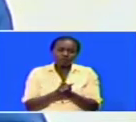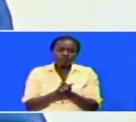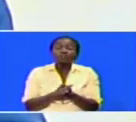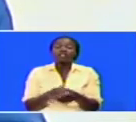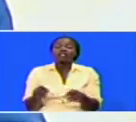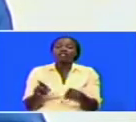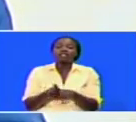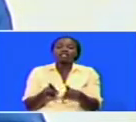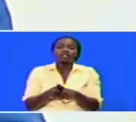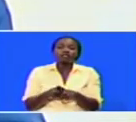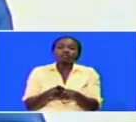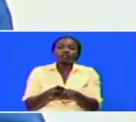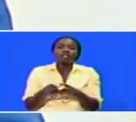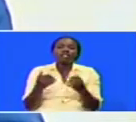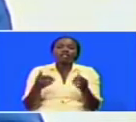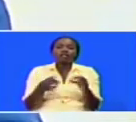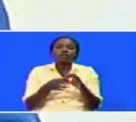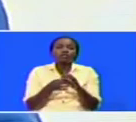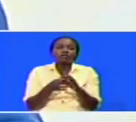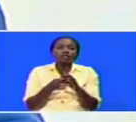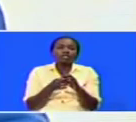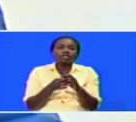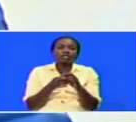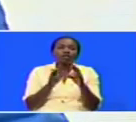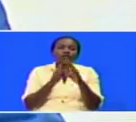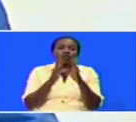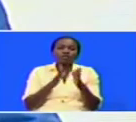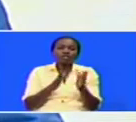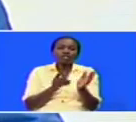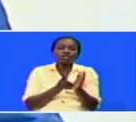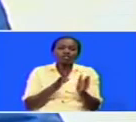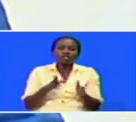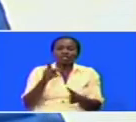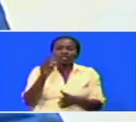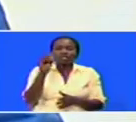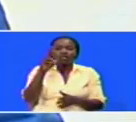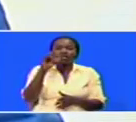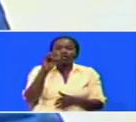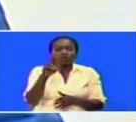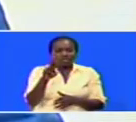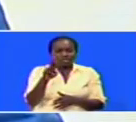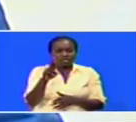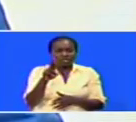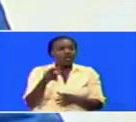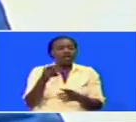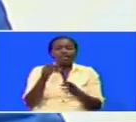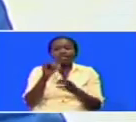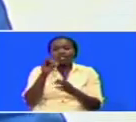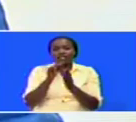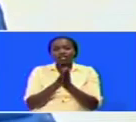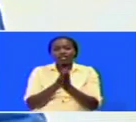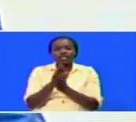Tukisalia na swala hilo moja kwa moja, tunaungana na mwanahabari wetu Daktari Masi Korir kutoka studio zetu katikati mwa jiji la